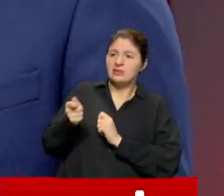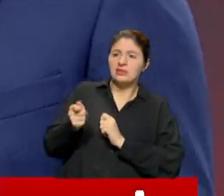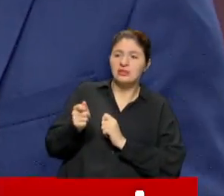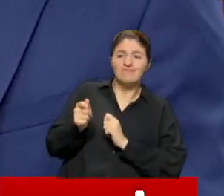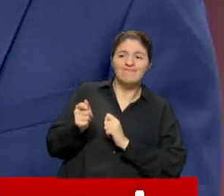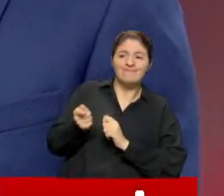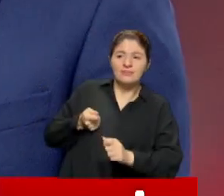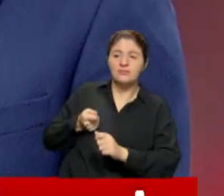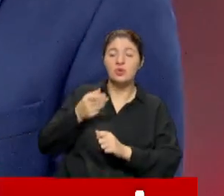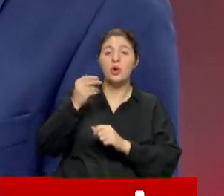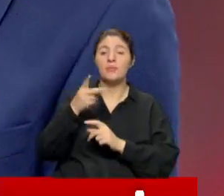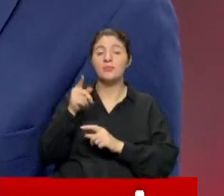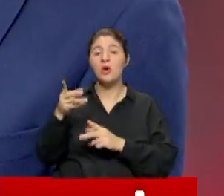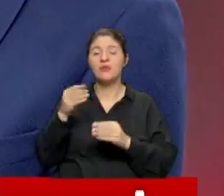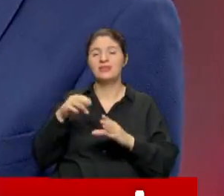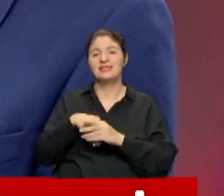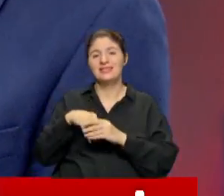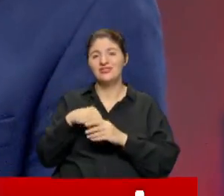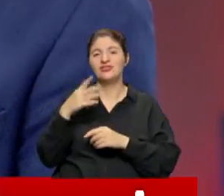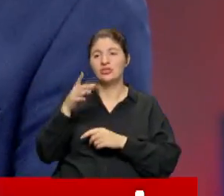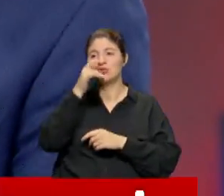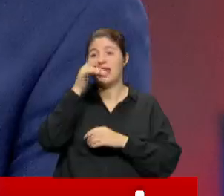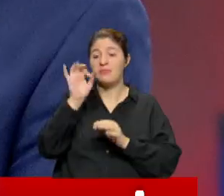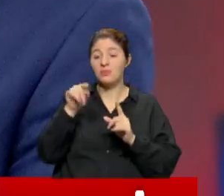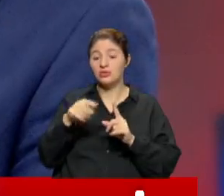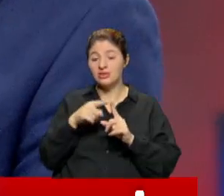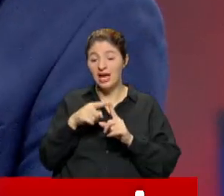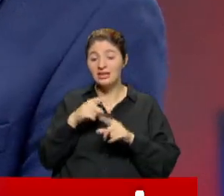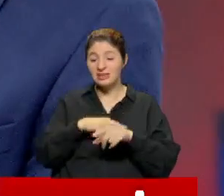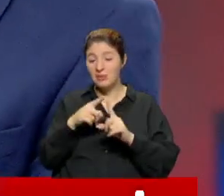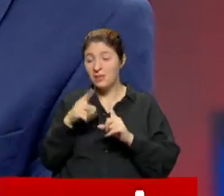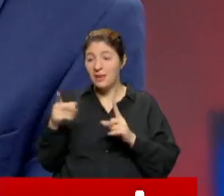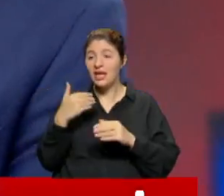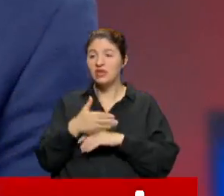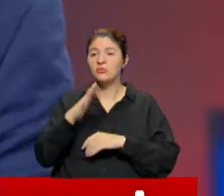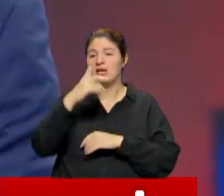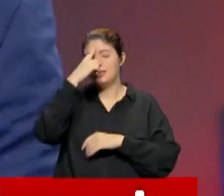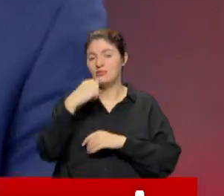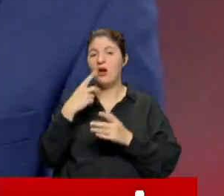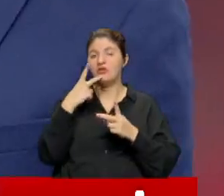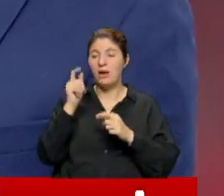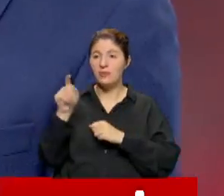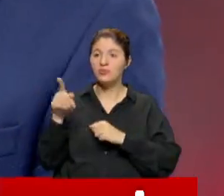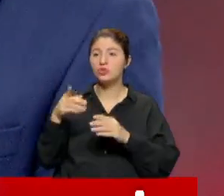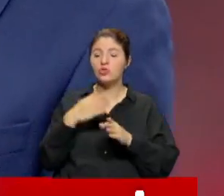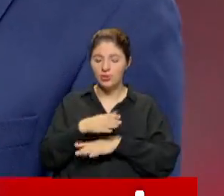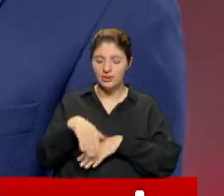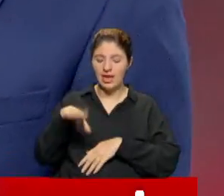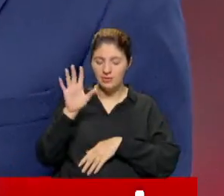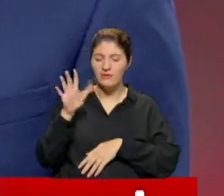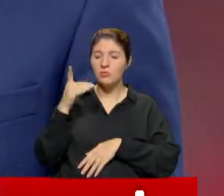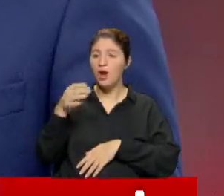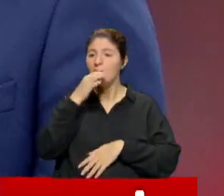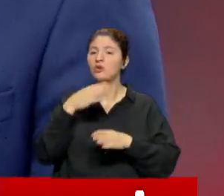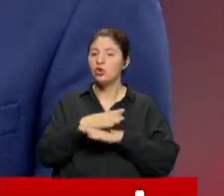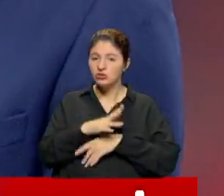neden olabilir yani bu olmasın diye Aslında Türkiye'nin hemen bu saate kadar bile geç kalınmış hemen Resmi açıklama yapıp Bu doğru mu değil mi ya da bu